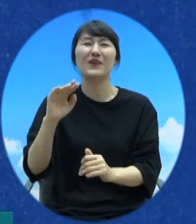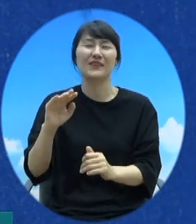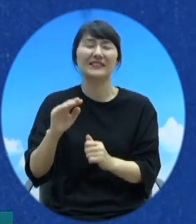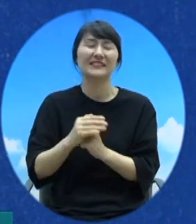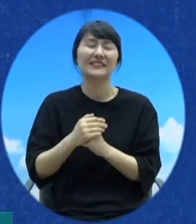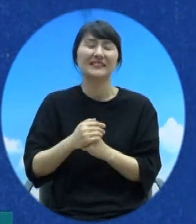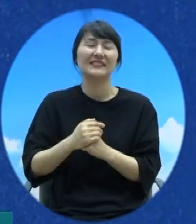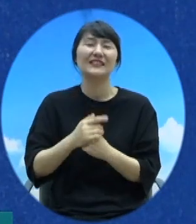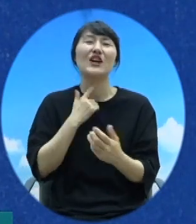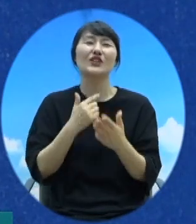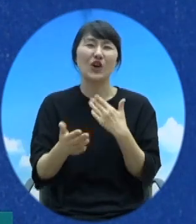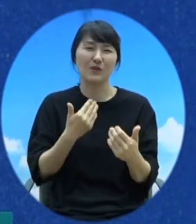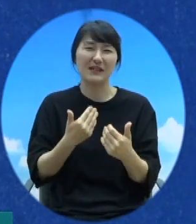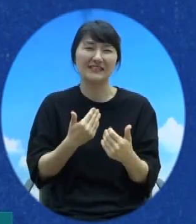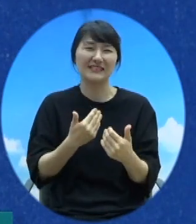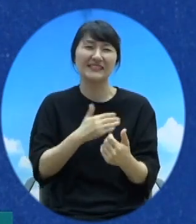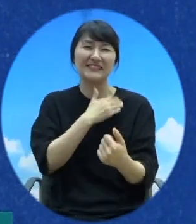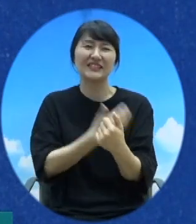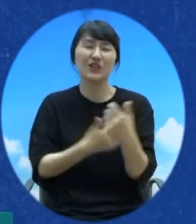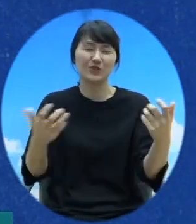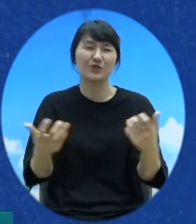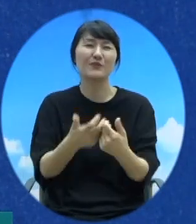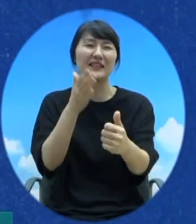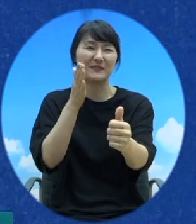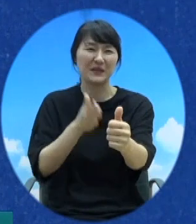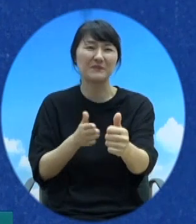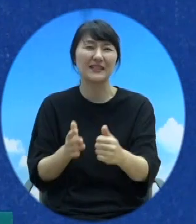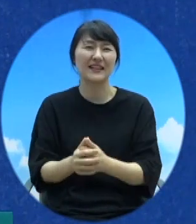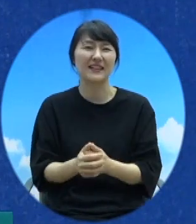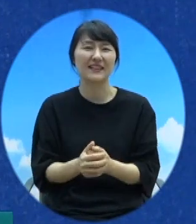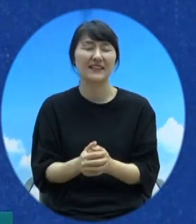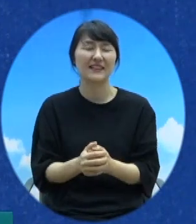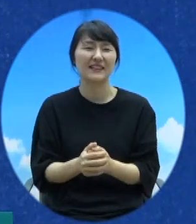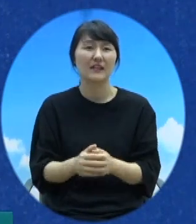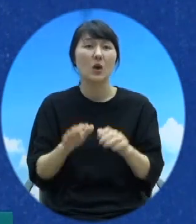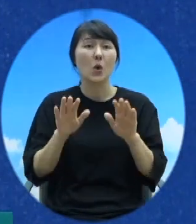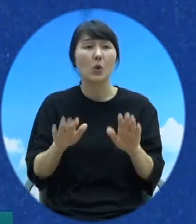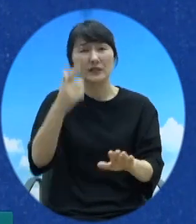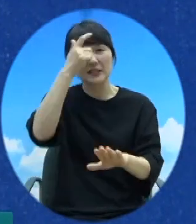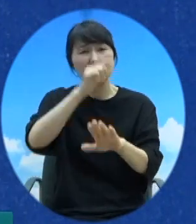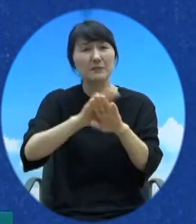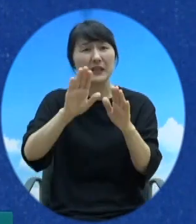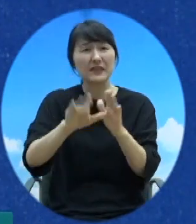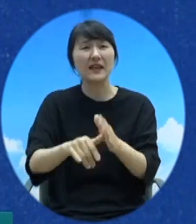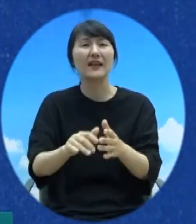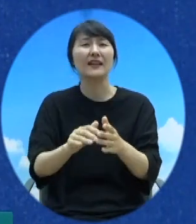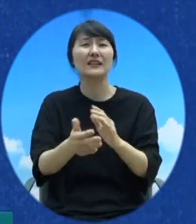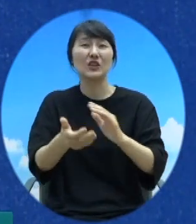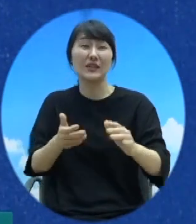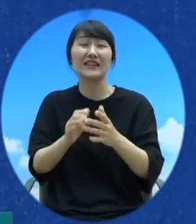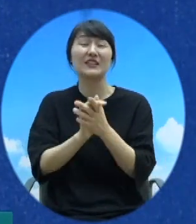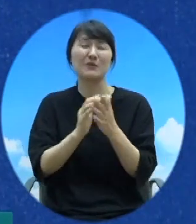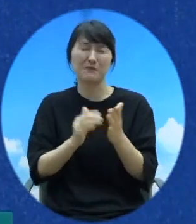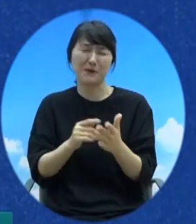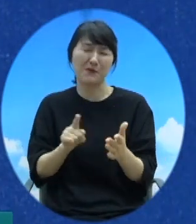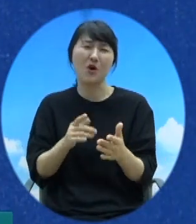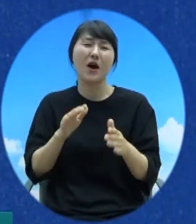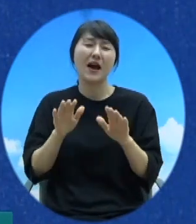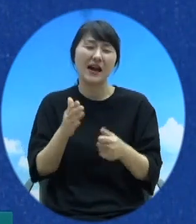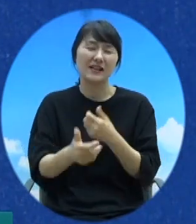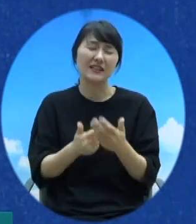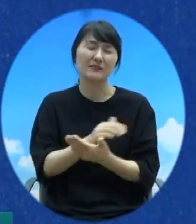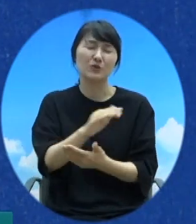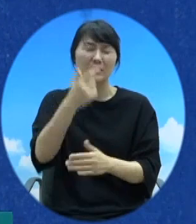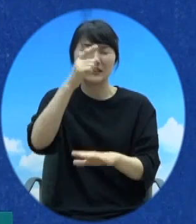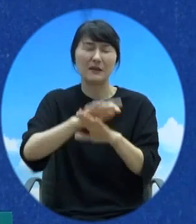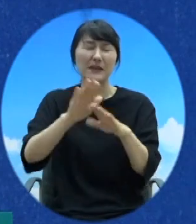역사가 충만하시기를 축원합니다. 저는 오늘 이 예배 가운데 기도했습니다. 하나님 오늘도 우리 예배